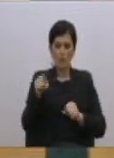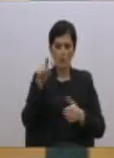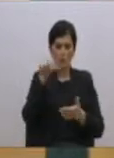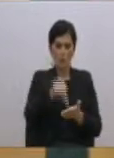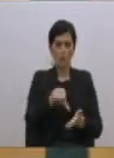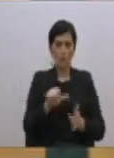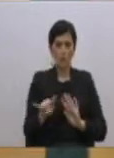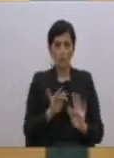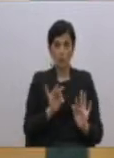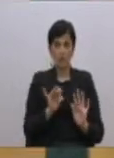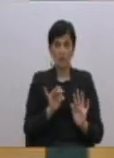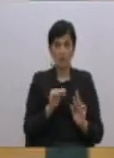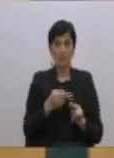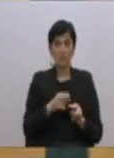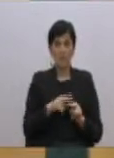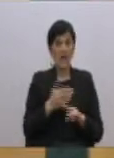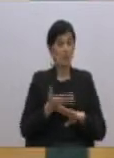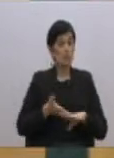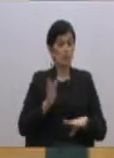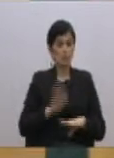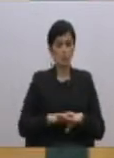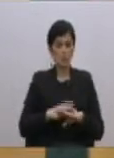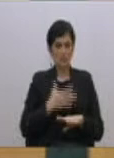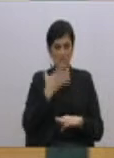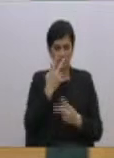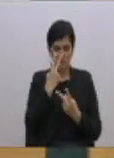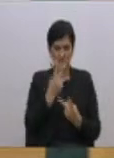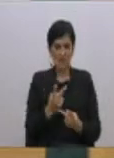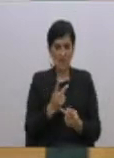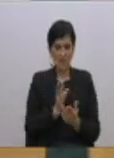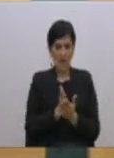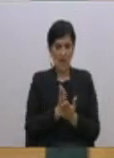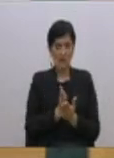sam proces. Ai să-i sunt zimis s-a nahavi, rat founda,